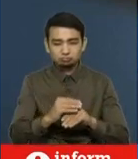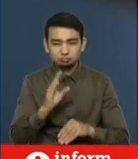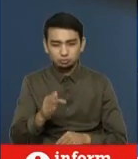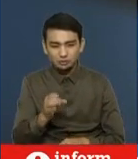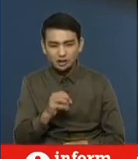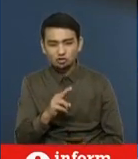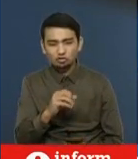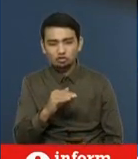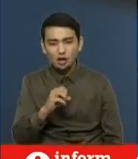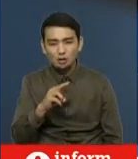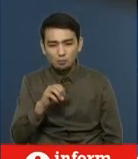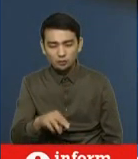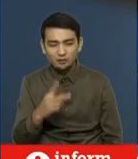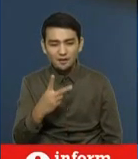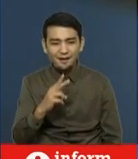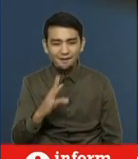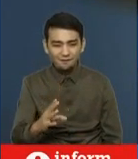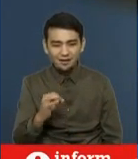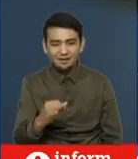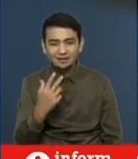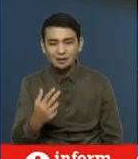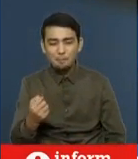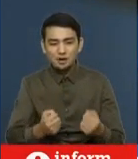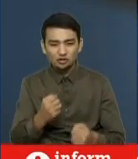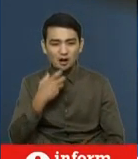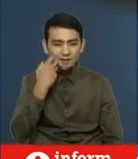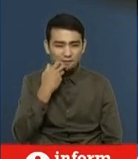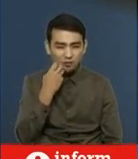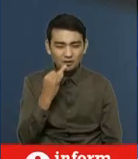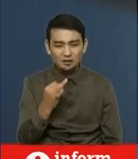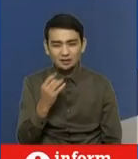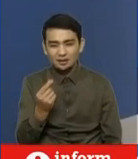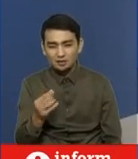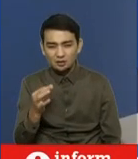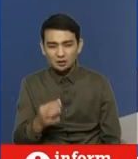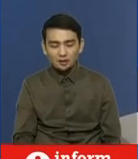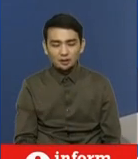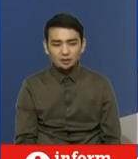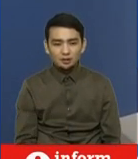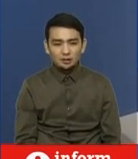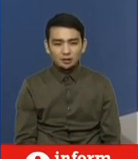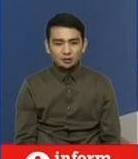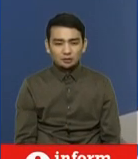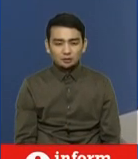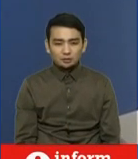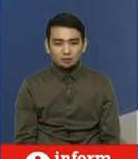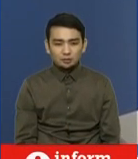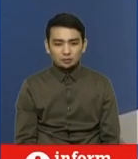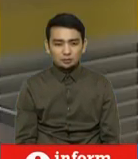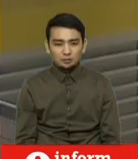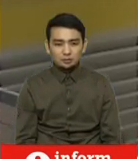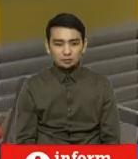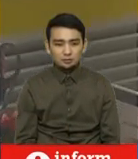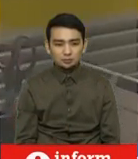джекпоты две квартиры и три авто Айфоны денежные призы Мадина суюмбаева рабул